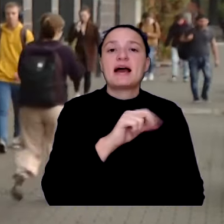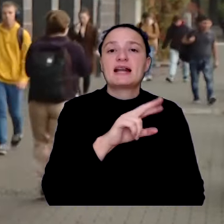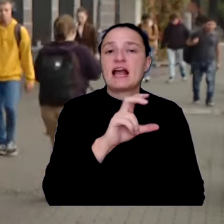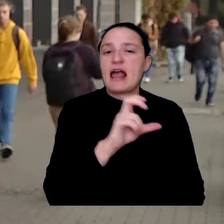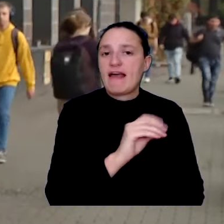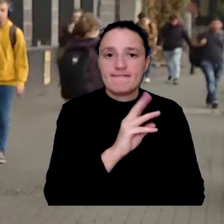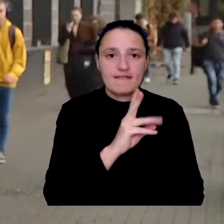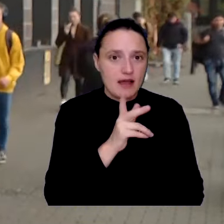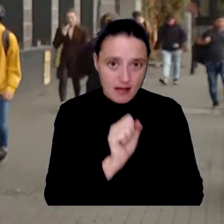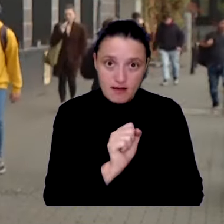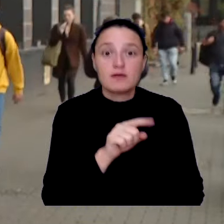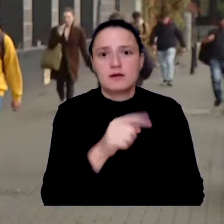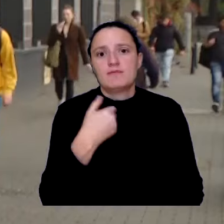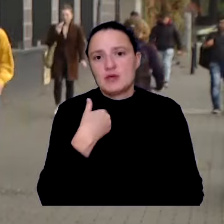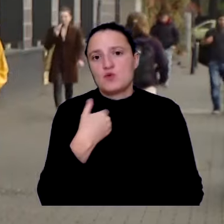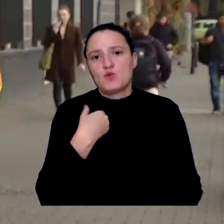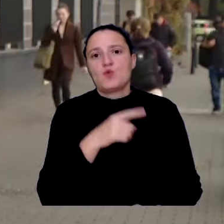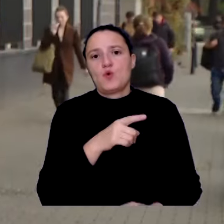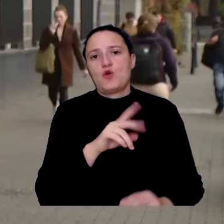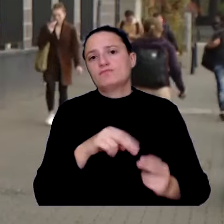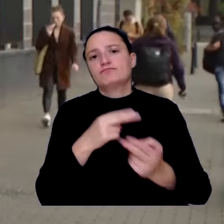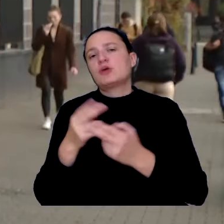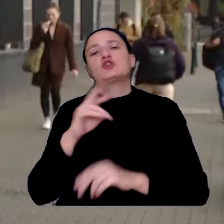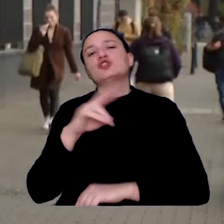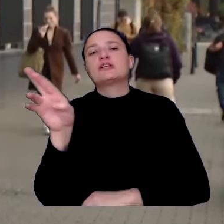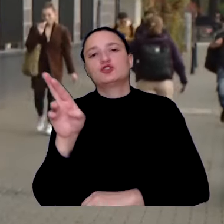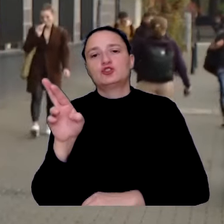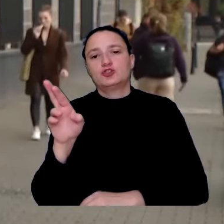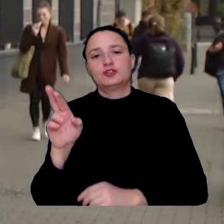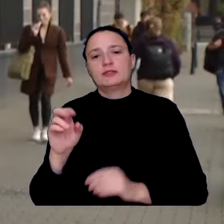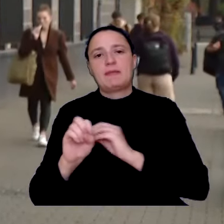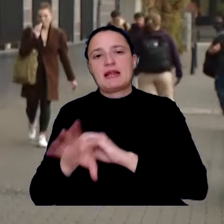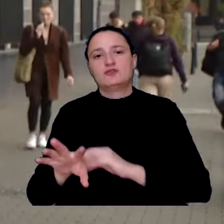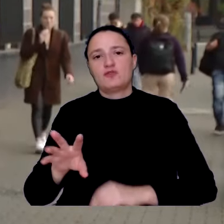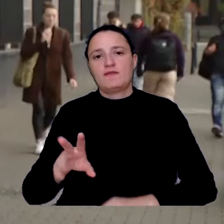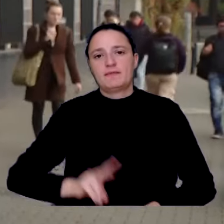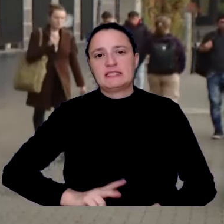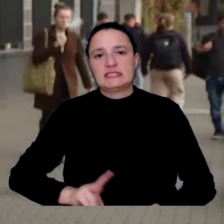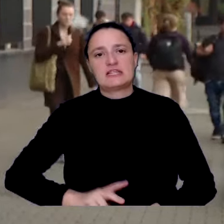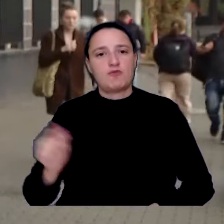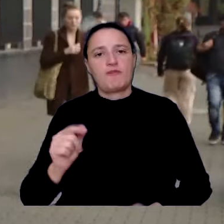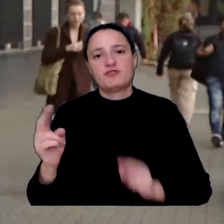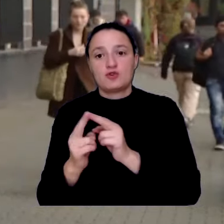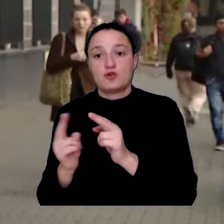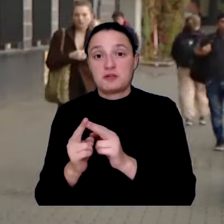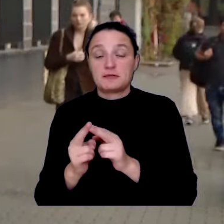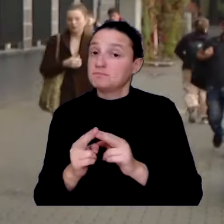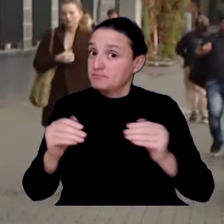który odesłał nas do rzecznika prasowego, więc tutaj może też